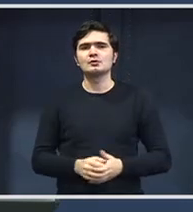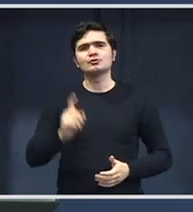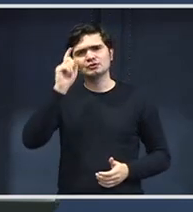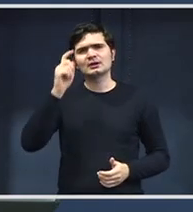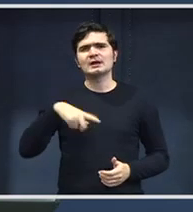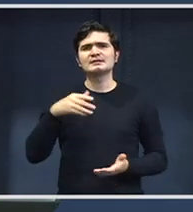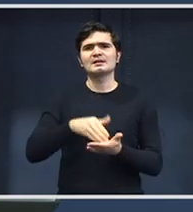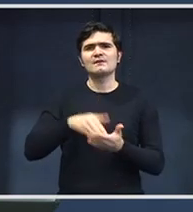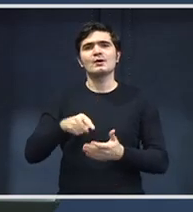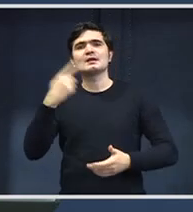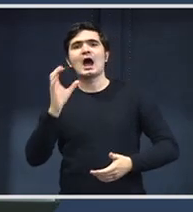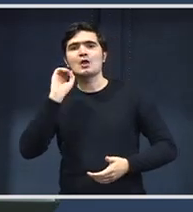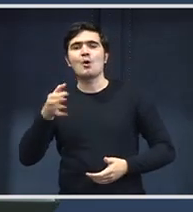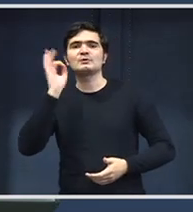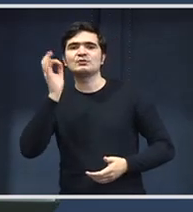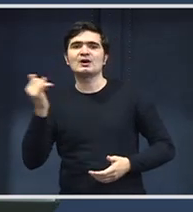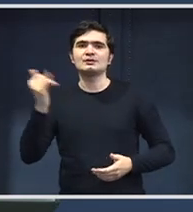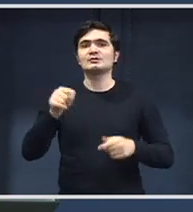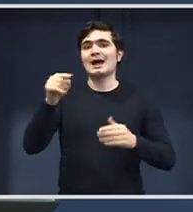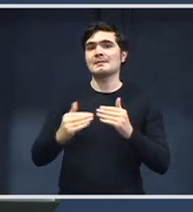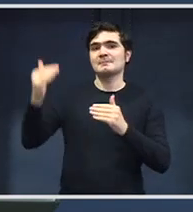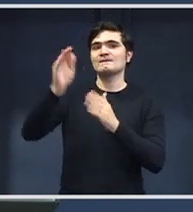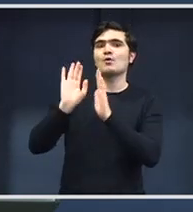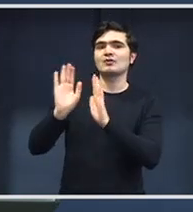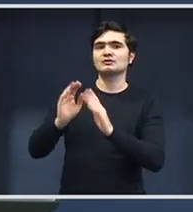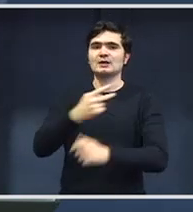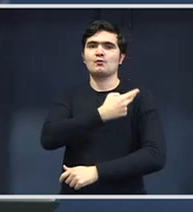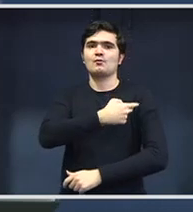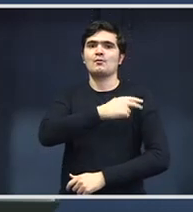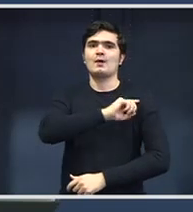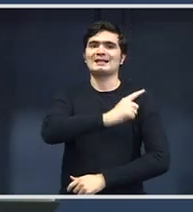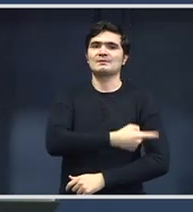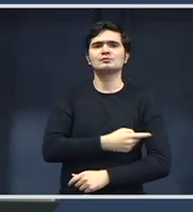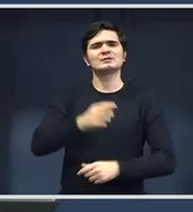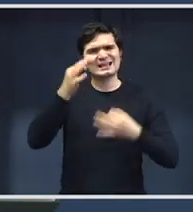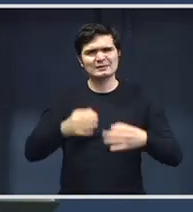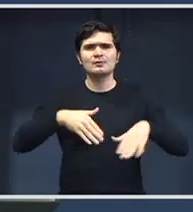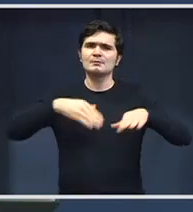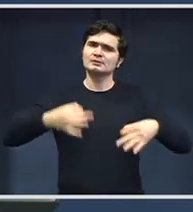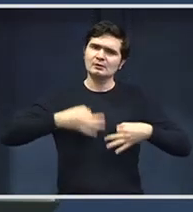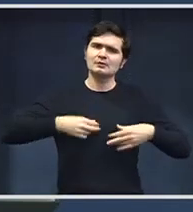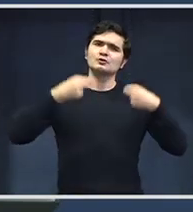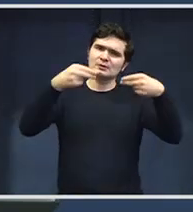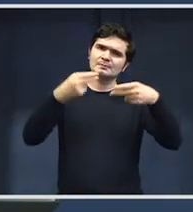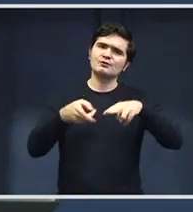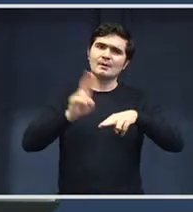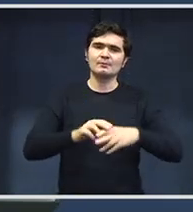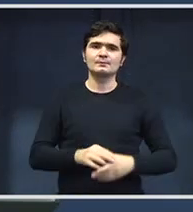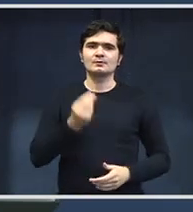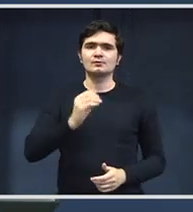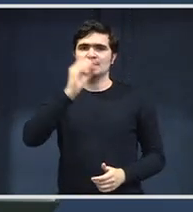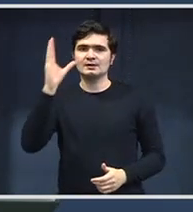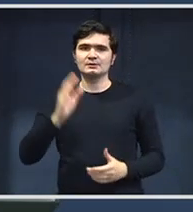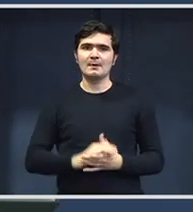avem nevoie de încă un specialist la acest nivel pentru atribuții. Dar, cu siguranță, Ministerul Sănătății va explica mai multe. Bună ziua,